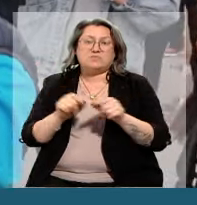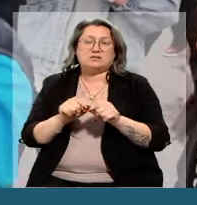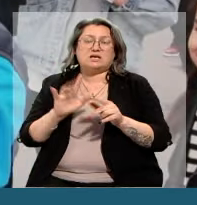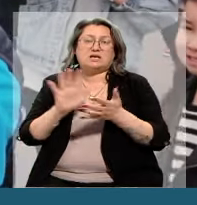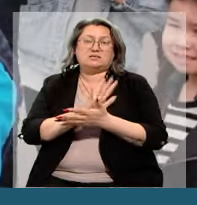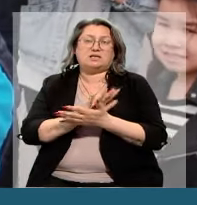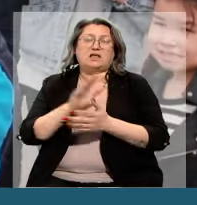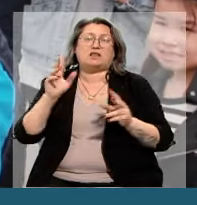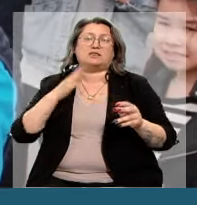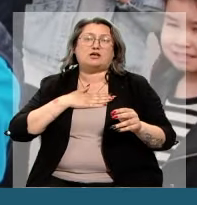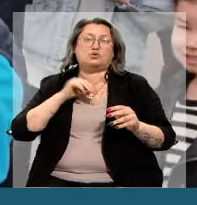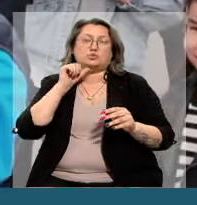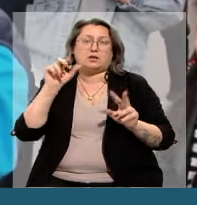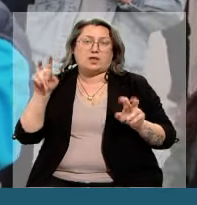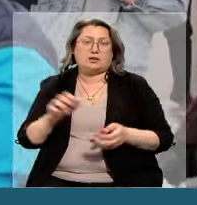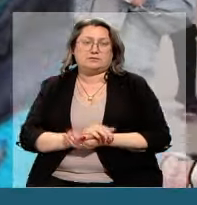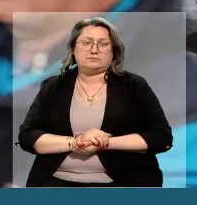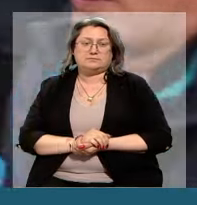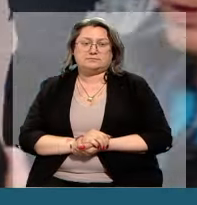с газетой «Наш Костанай».